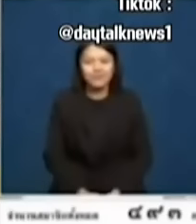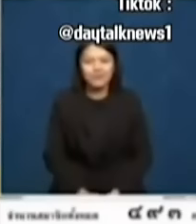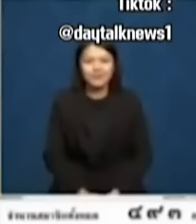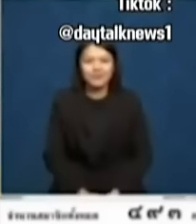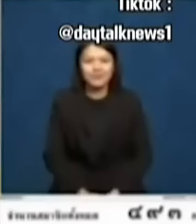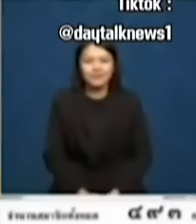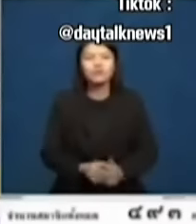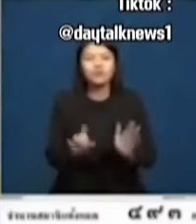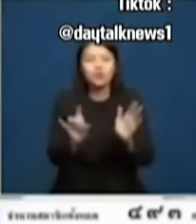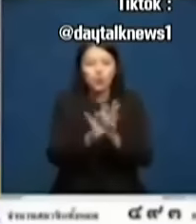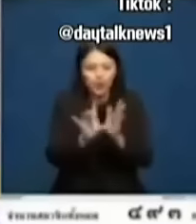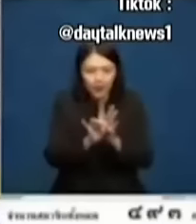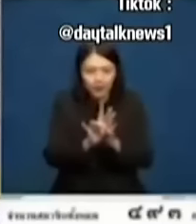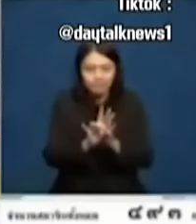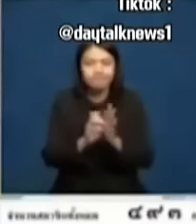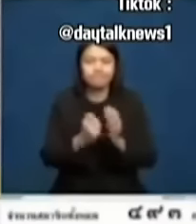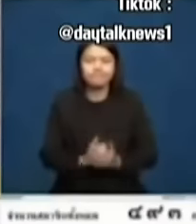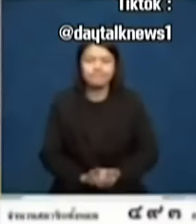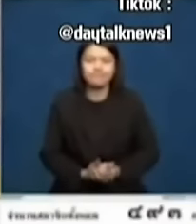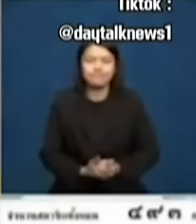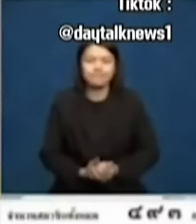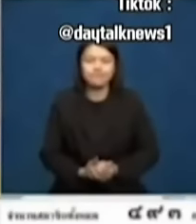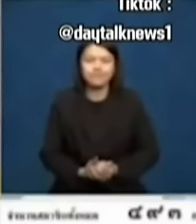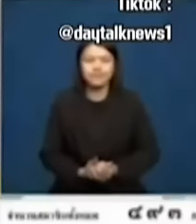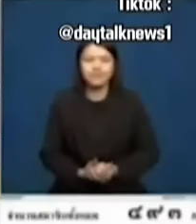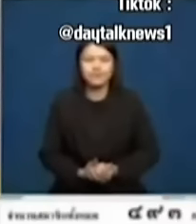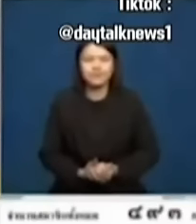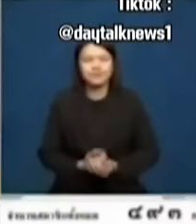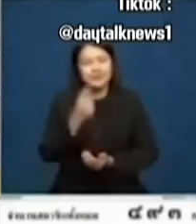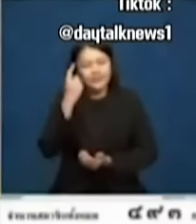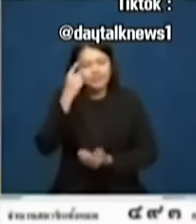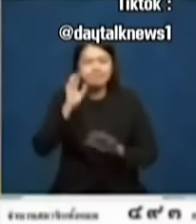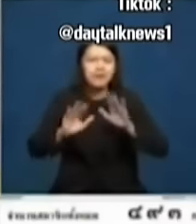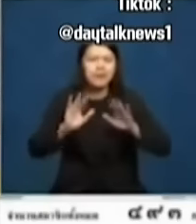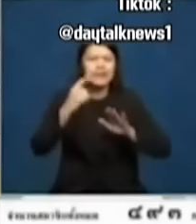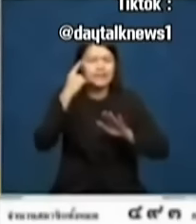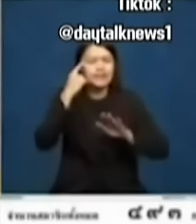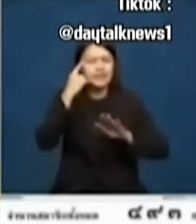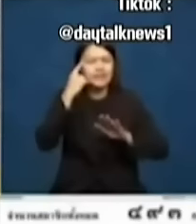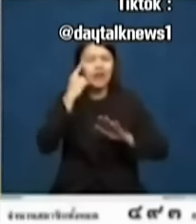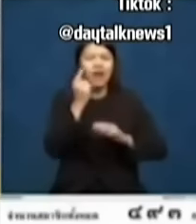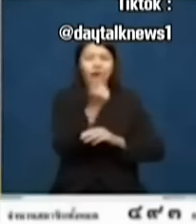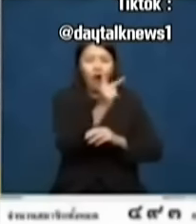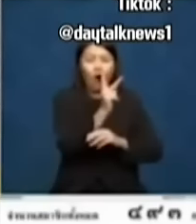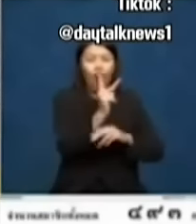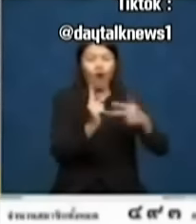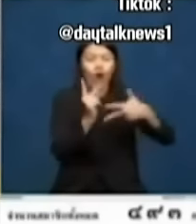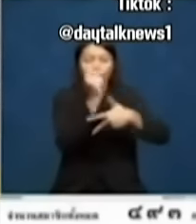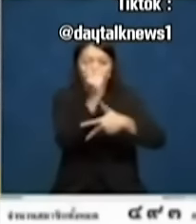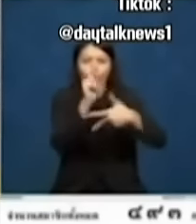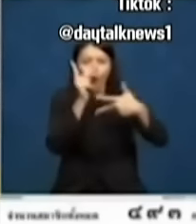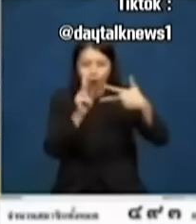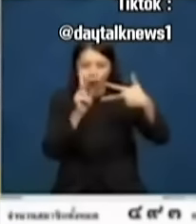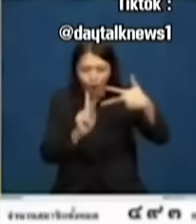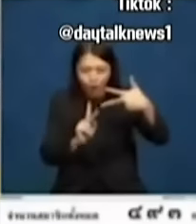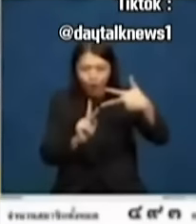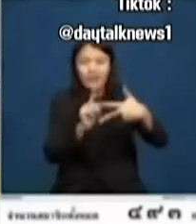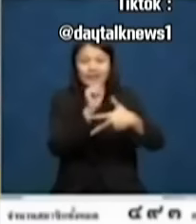วก็อย่างนี้ Respect ถ้าคิดว่าดีก็ทำต่อไปอาจารย์ปีบุตรว่าไงอาจารย์ปีบุตรไปไห